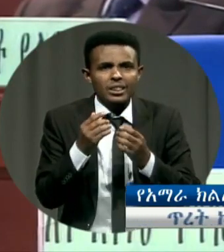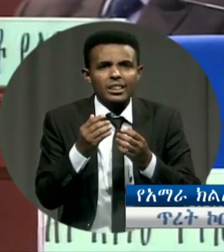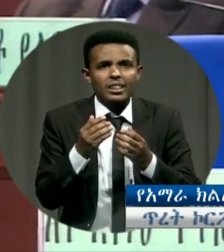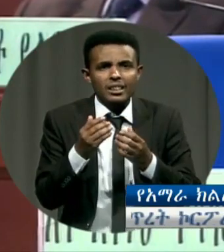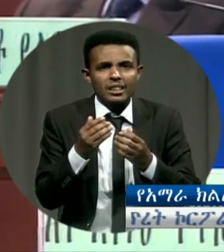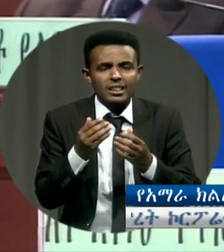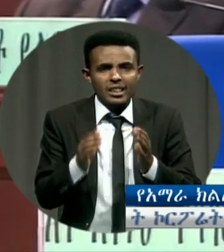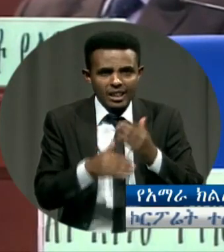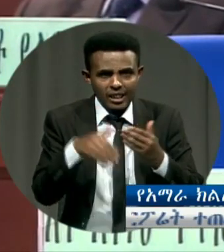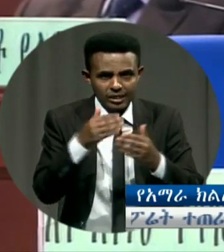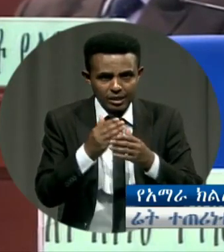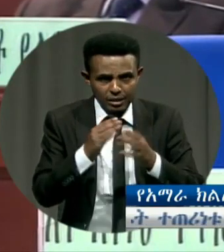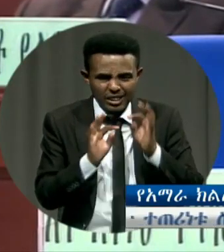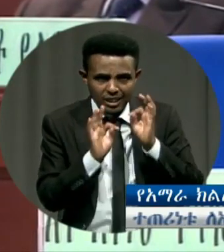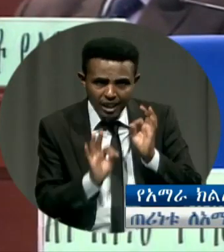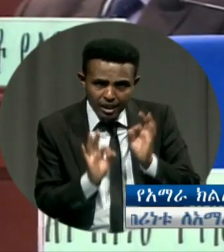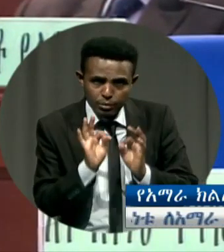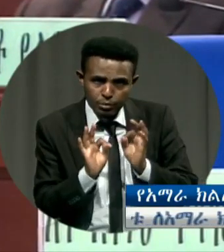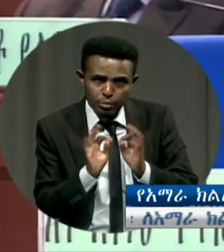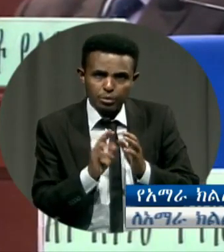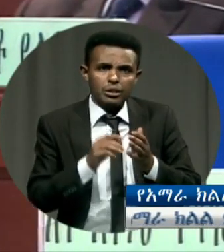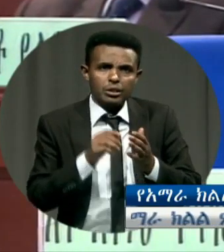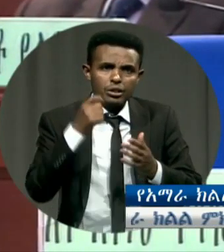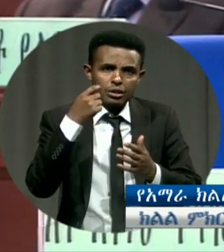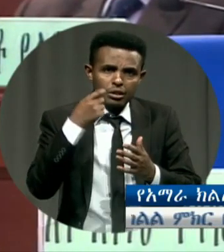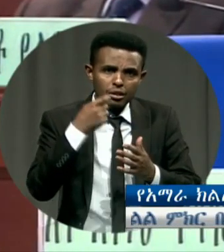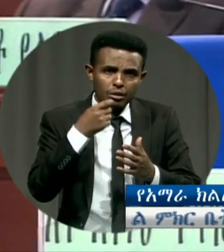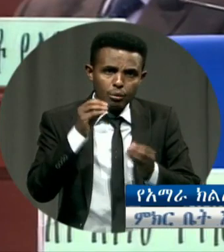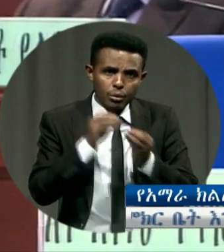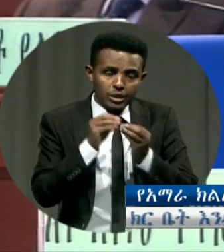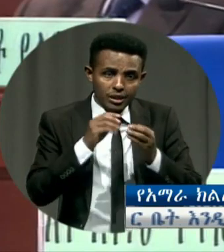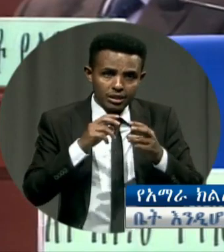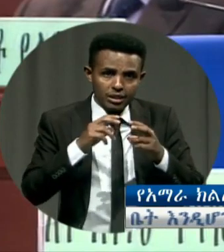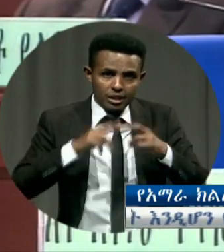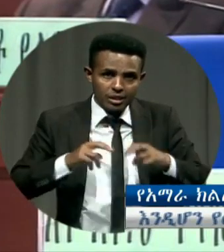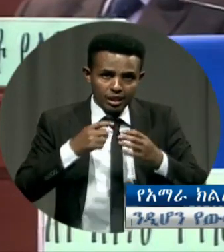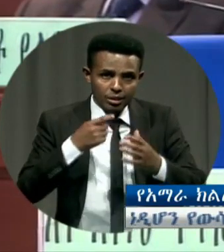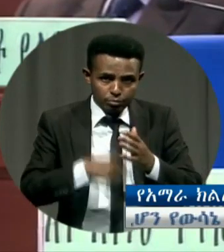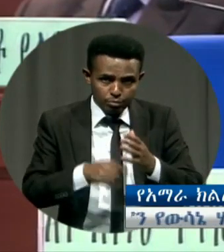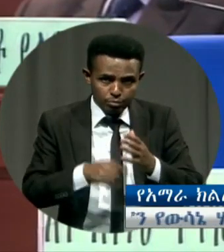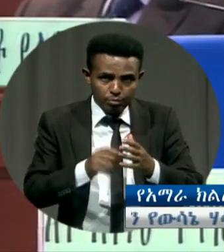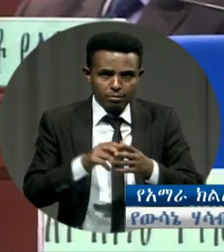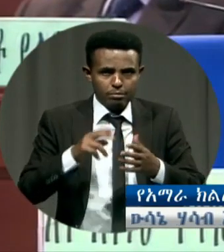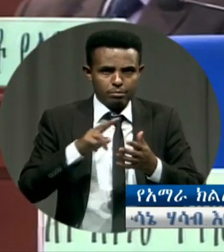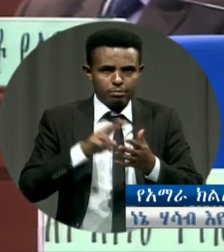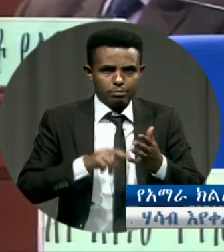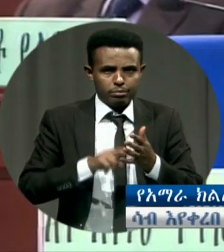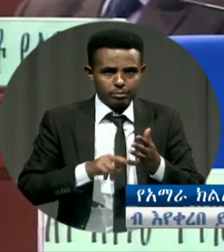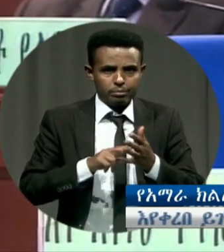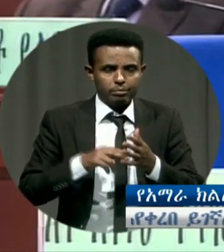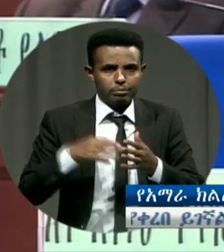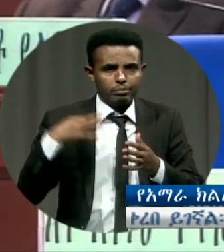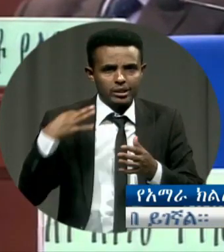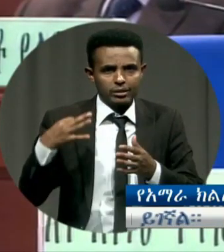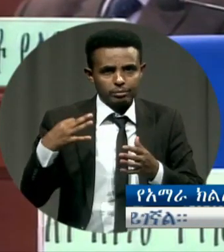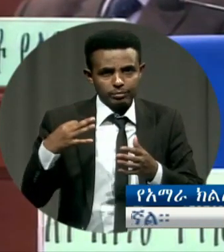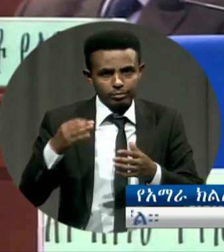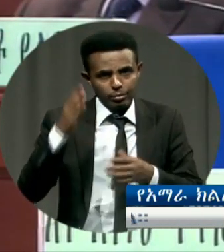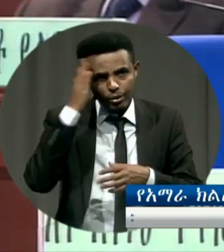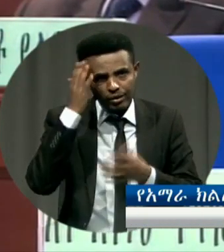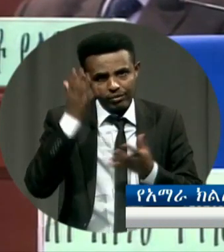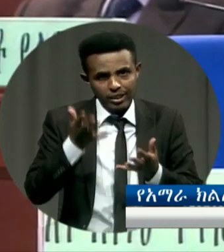ተሰጥቶኝ ከታሪኩ ጀምሮ የኦዲት ሪዛልቱ ጀምሮ ማንበብ ፈልጋለሁ እኔ ፐርሰናሊ በግል ያንብቤ